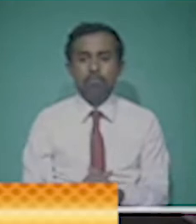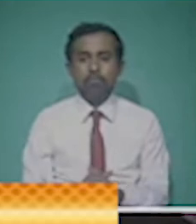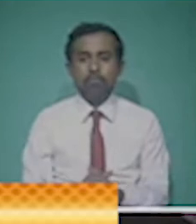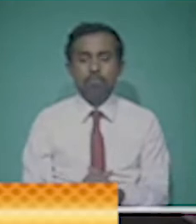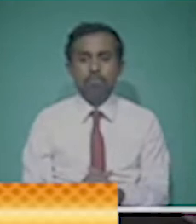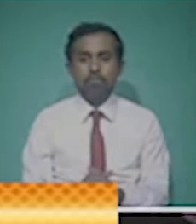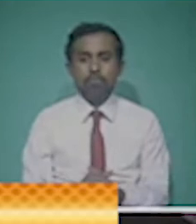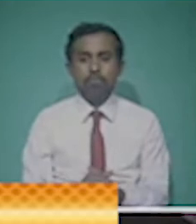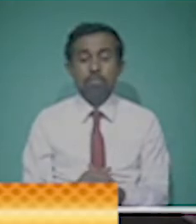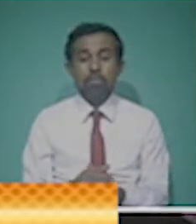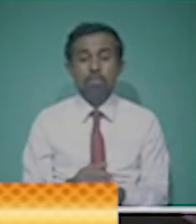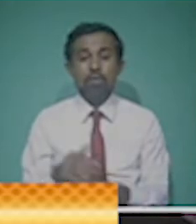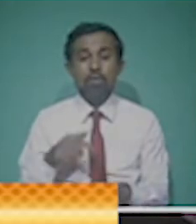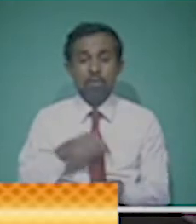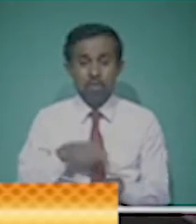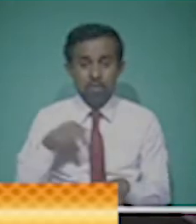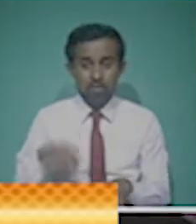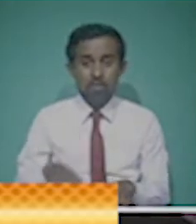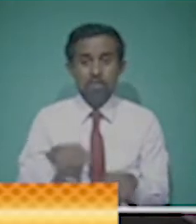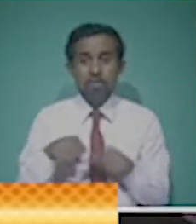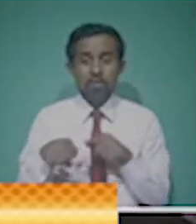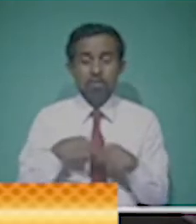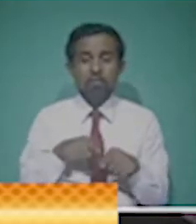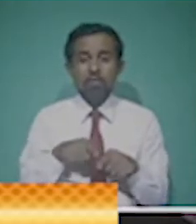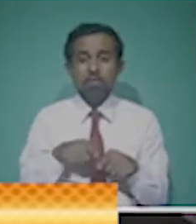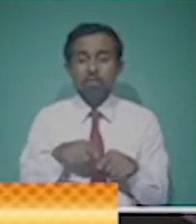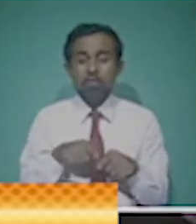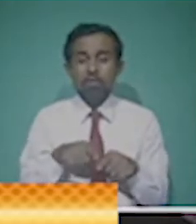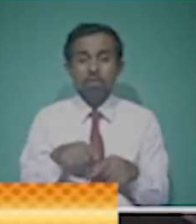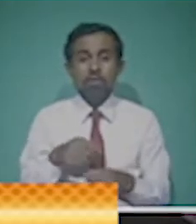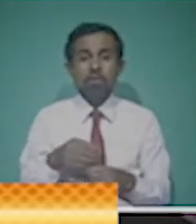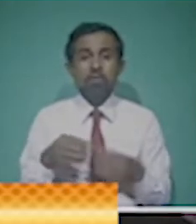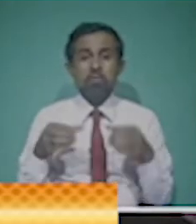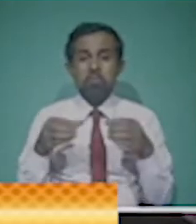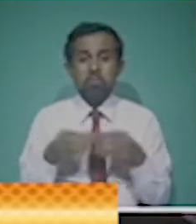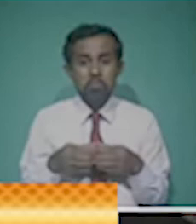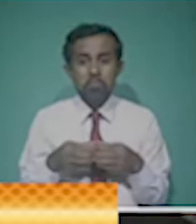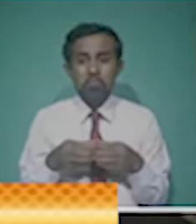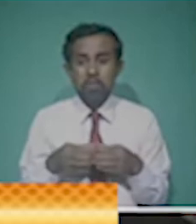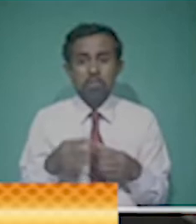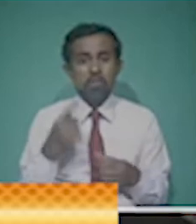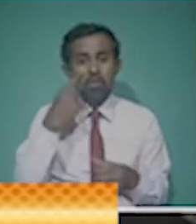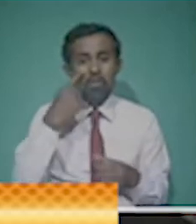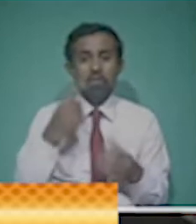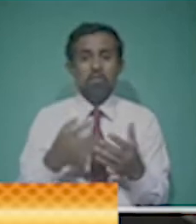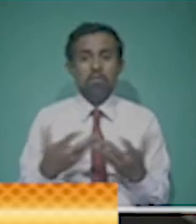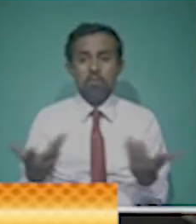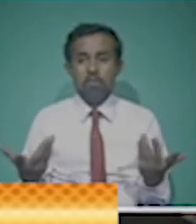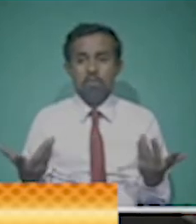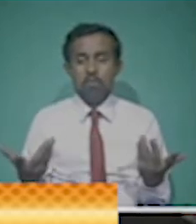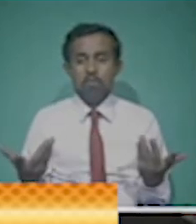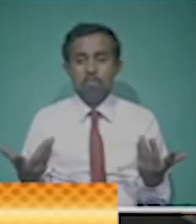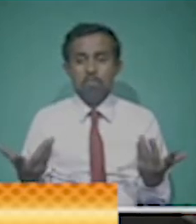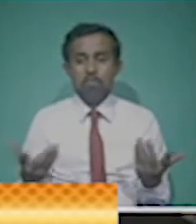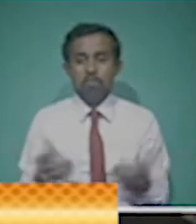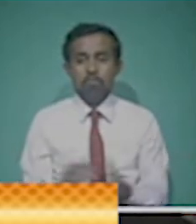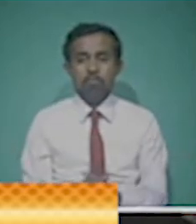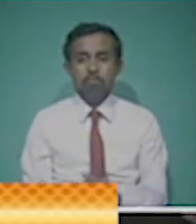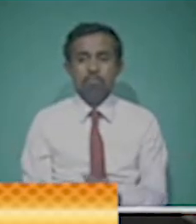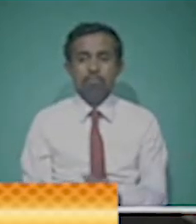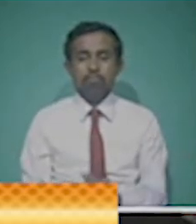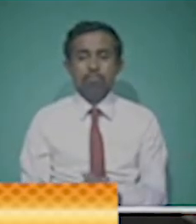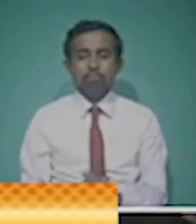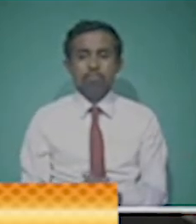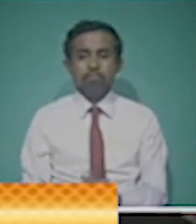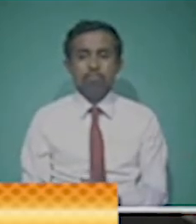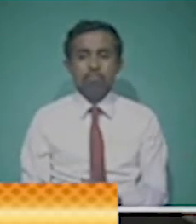அமைச்சு கூட அதிலே இல்லை இந்த இலங்கை அரசாங்கத்திலே பெருந்தோட்ட மக்களுடைய நலன்களை கவனிப்பதற்காக. PhDT என்று ஒரு நிறுவனம் இருக்கின்றது,